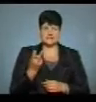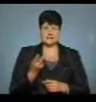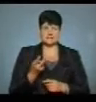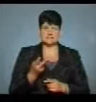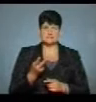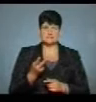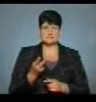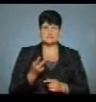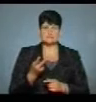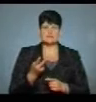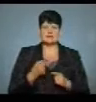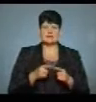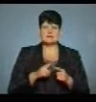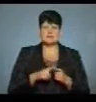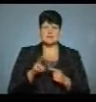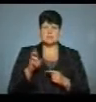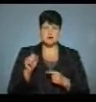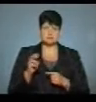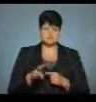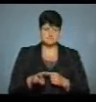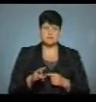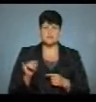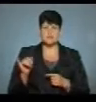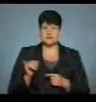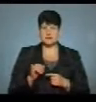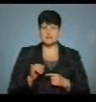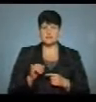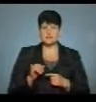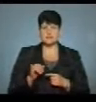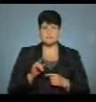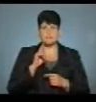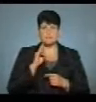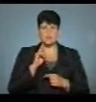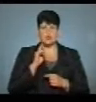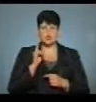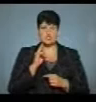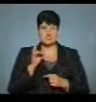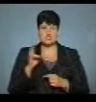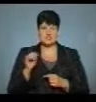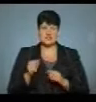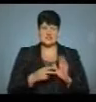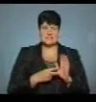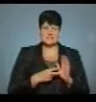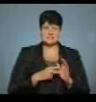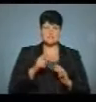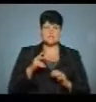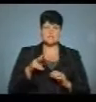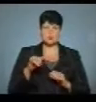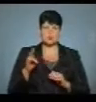мікрорайону Київському, так? І по мікрорайону Сонячному, це є Молодіжна 7 і на Злуки